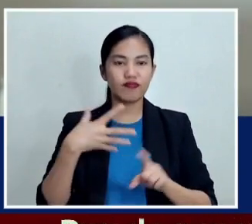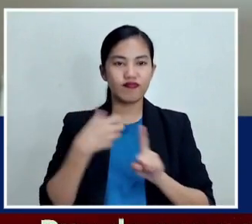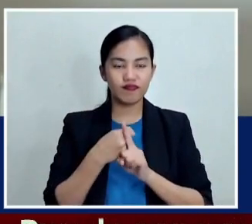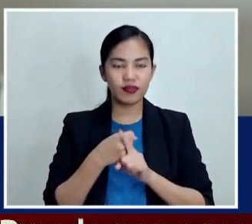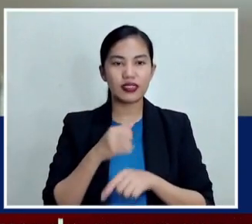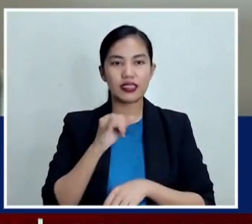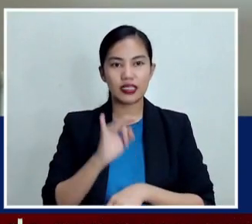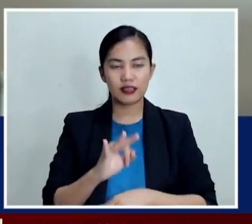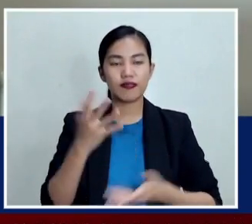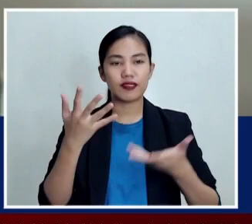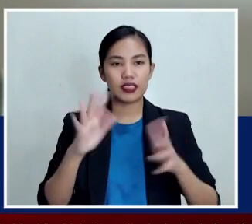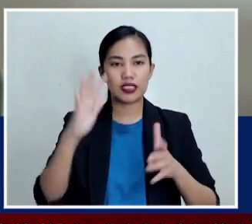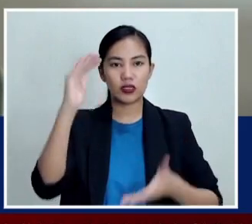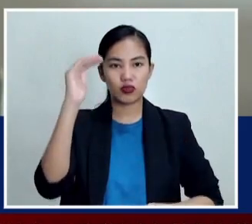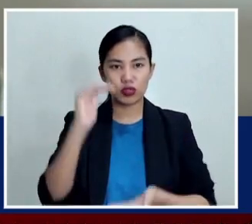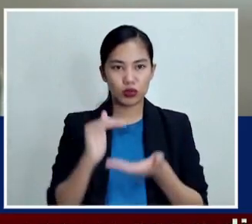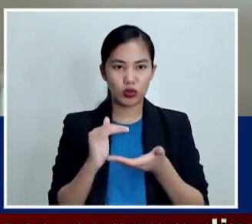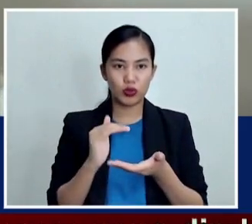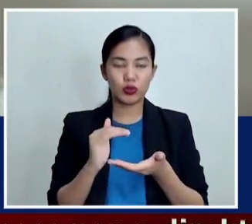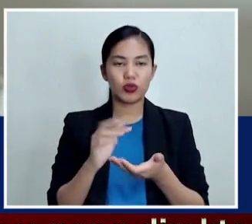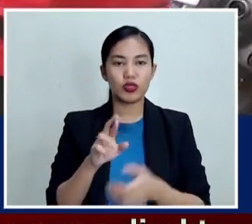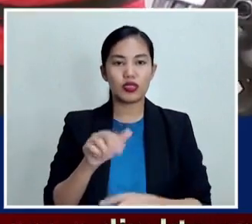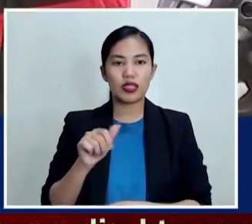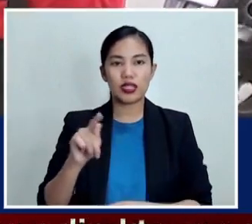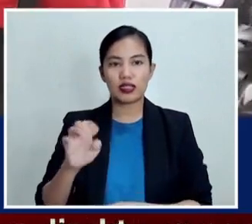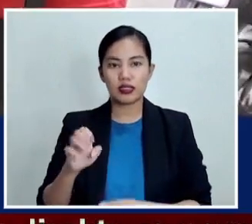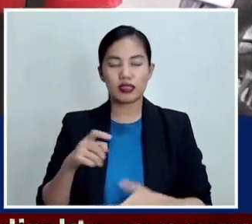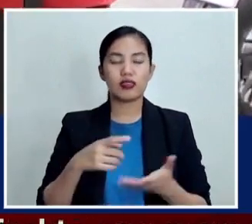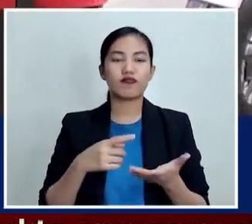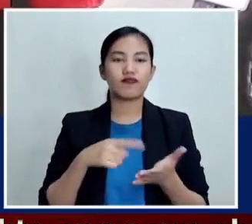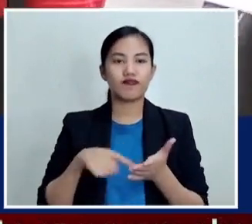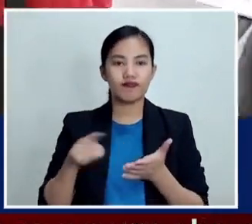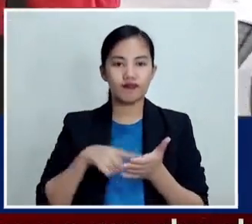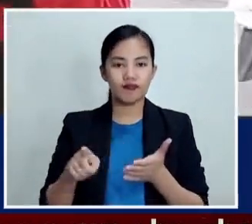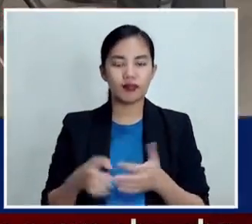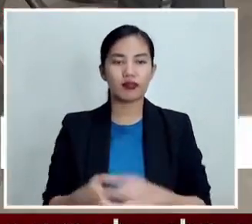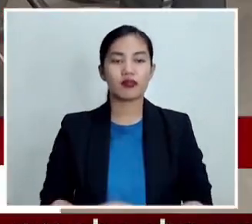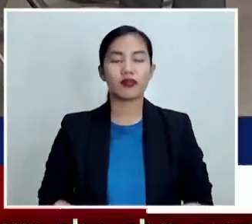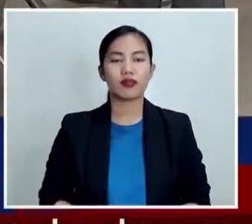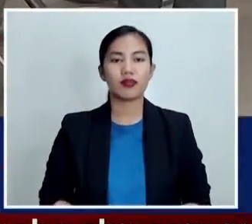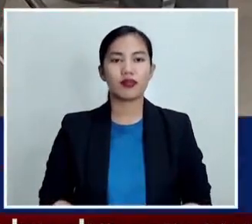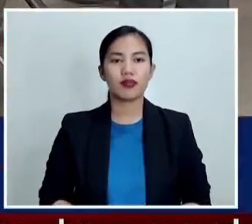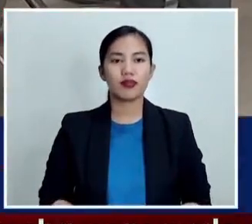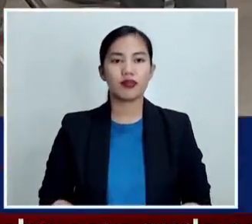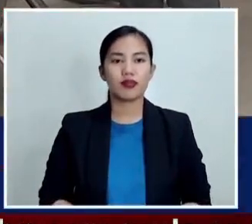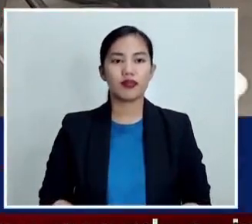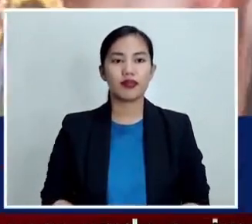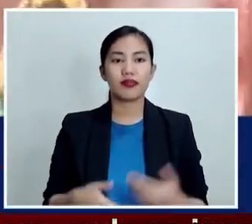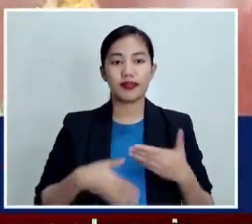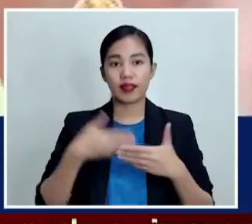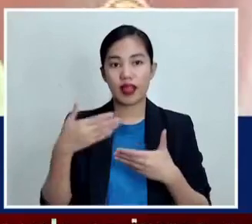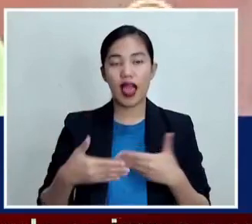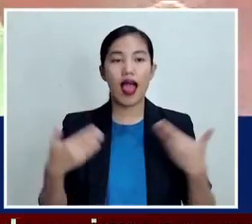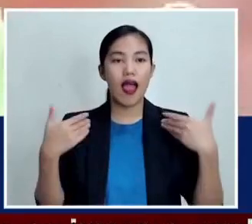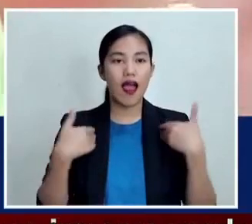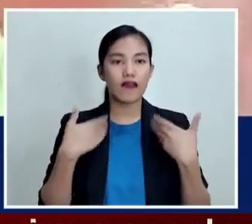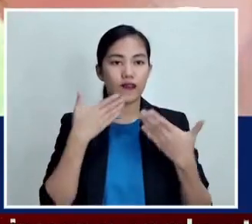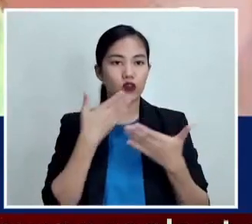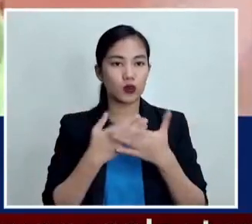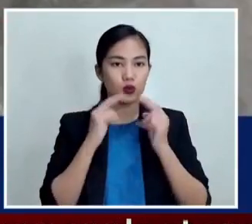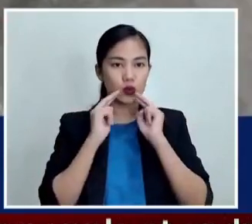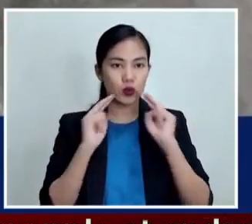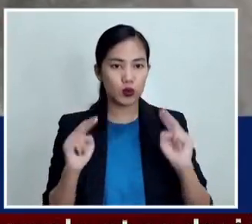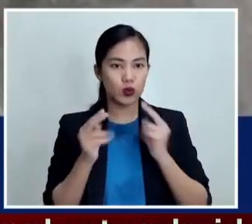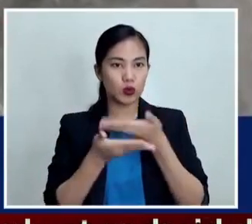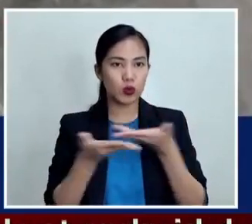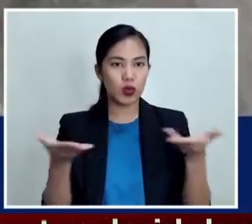na-reduce natin yung rates ng transmission. Samantala, may good news na naman sa mga motorista sa